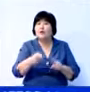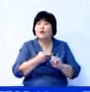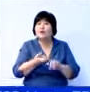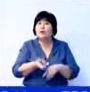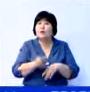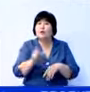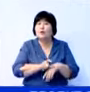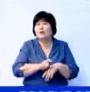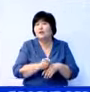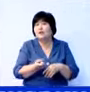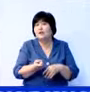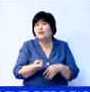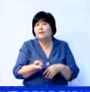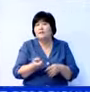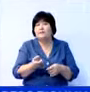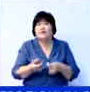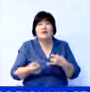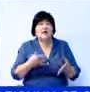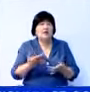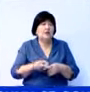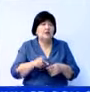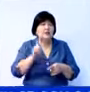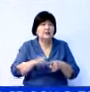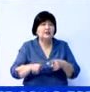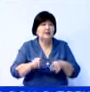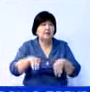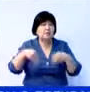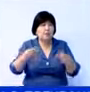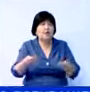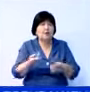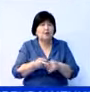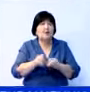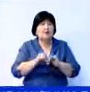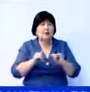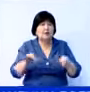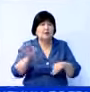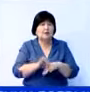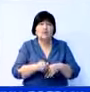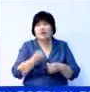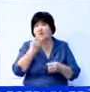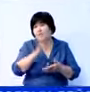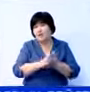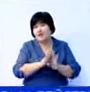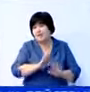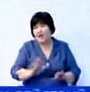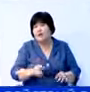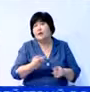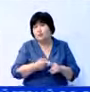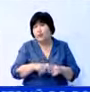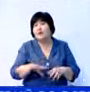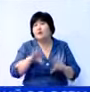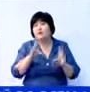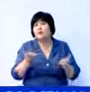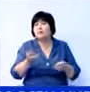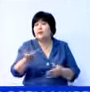очень вирулентный, очень контагиозный, быстро передается и протекает очень неблагоприятно. Поэтому все-таки